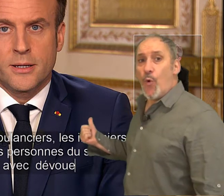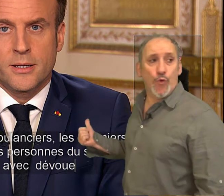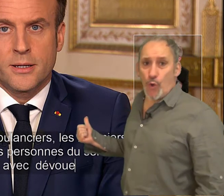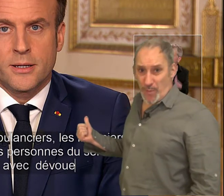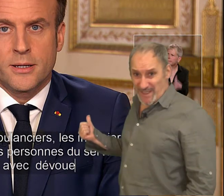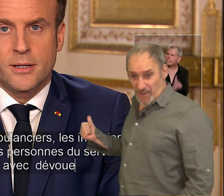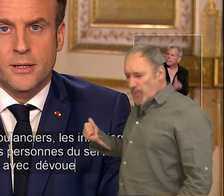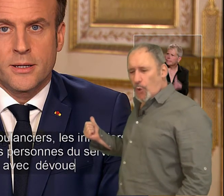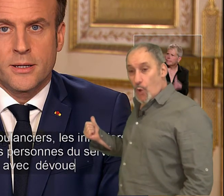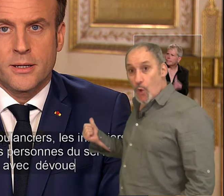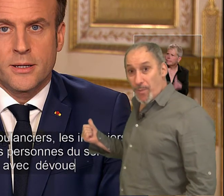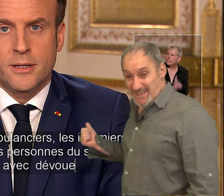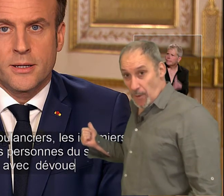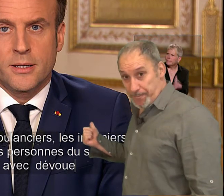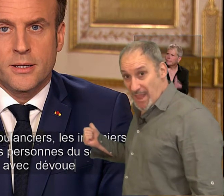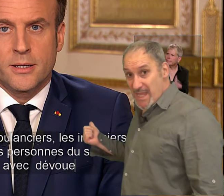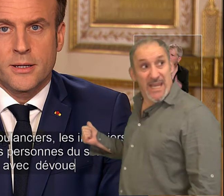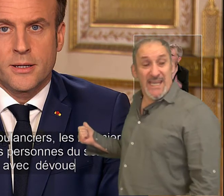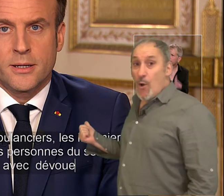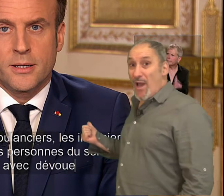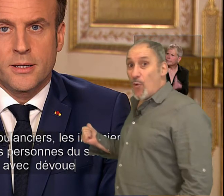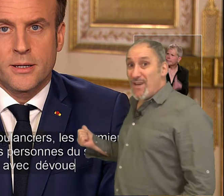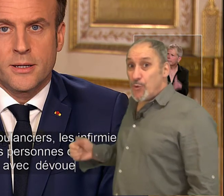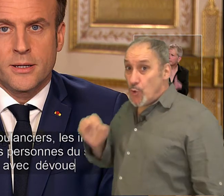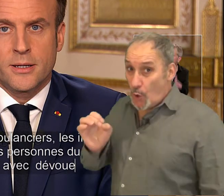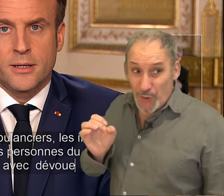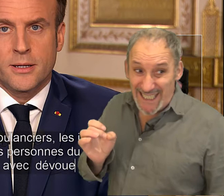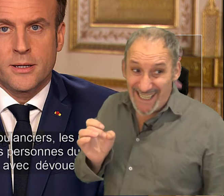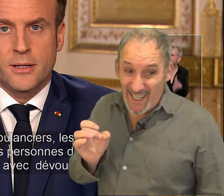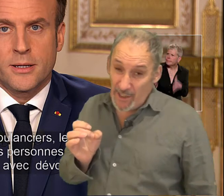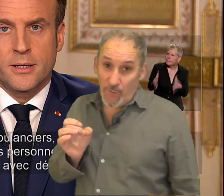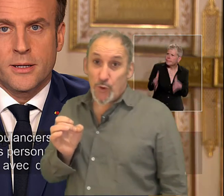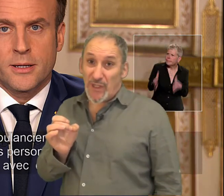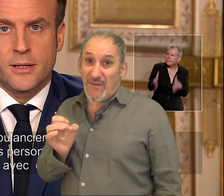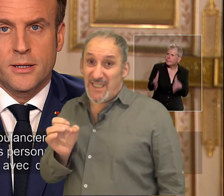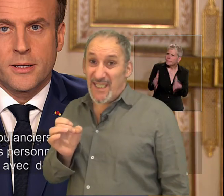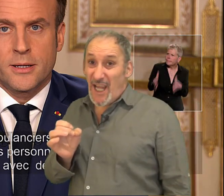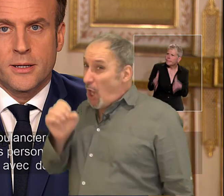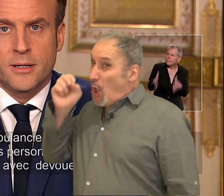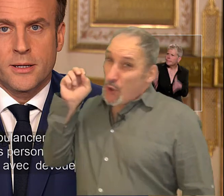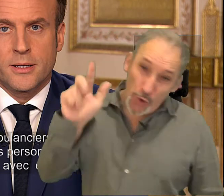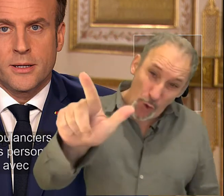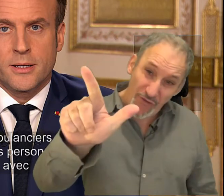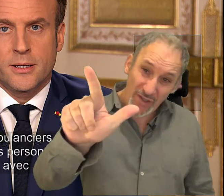Emmanuel Macron, notre paysan, notre président, il aurait convaincu, lors de sa dernière intervention télévisée,